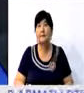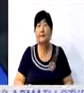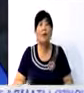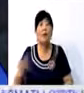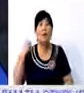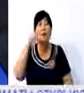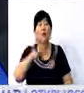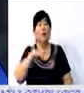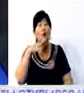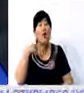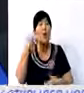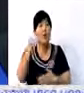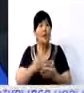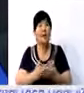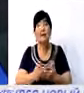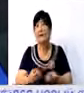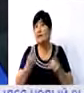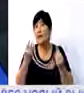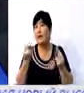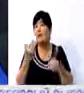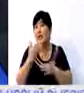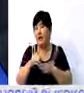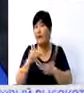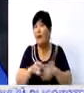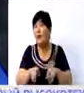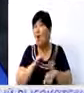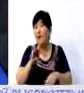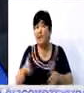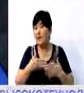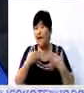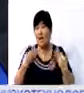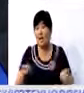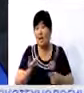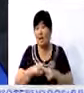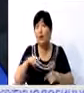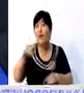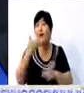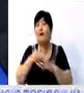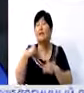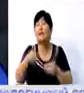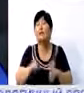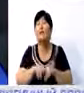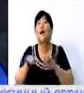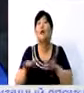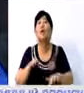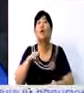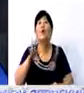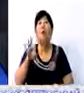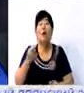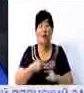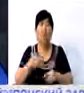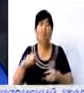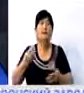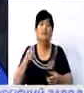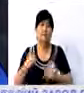Прошлые годы было много программ. Солидные средства выделялись, но эффекта нет. Потому что кредиты давали в основном действующим ТОО, которые уже